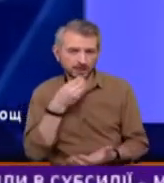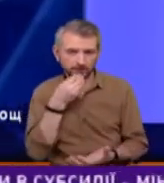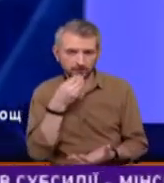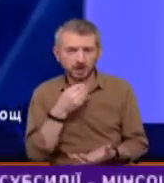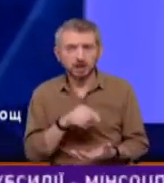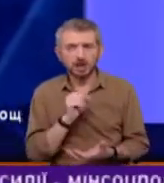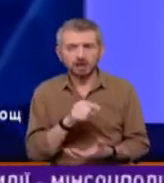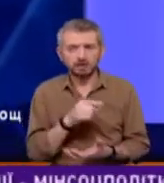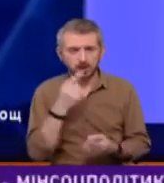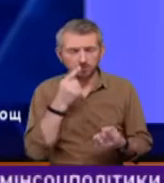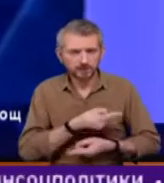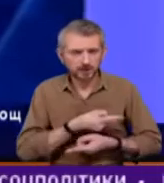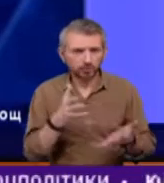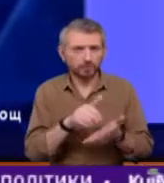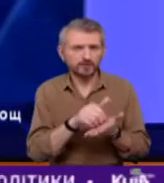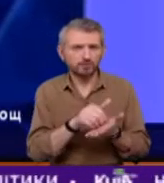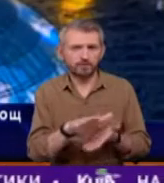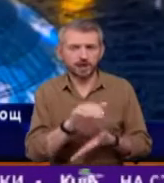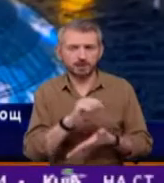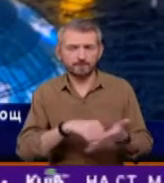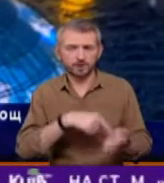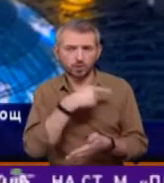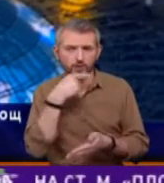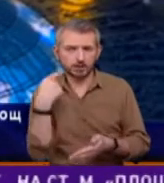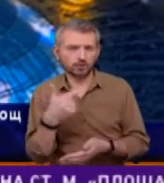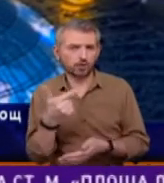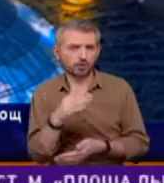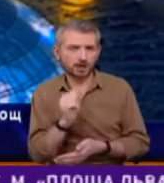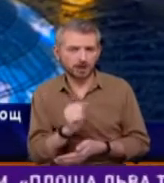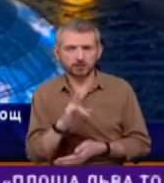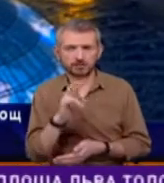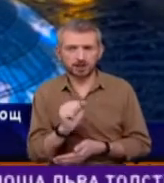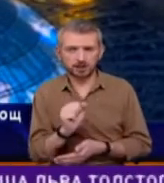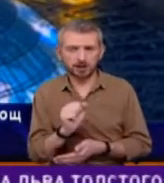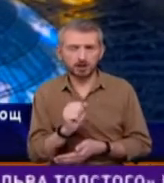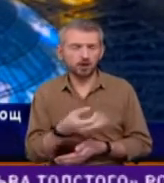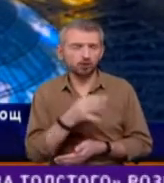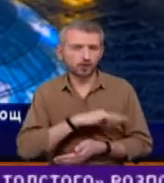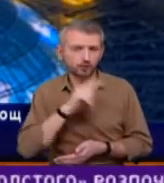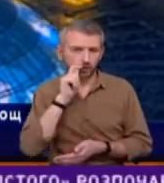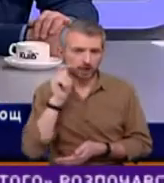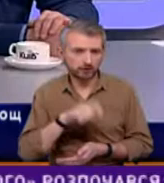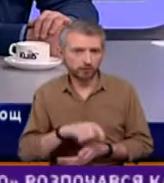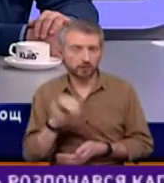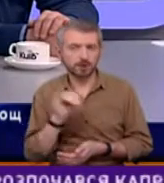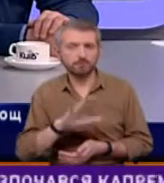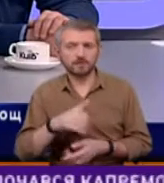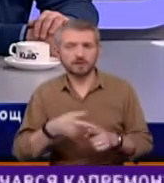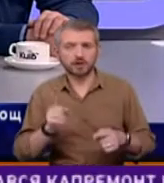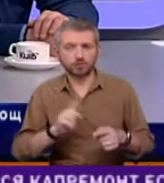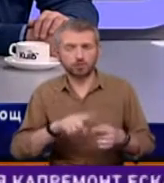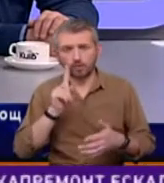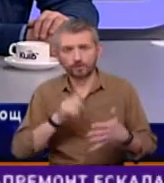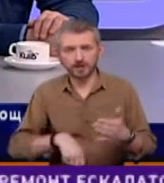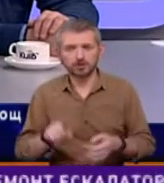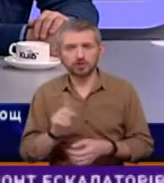вона привселюдно відмовляється від російського громадянства на користь українського. І після цього повірити,